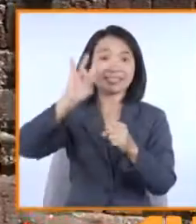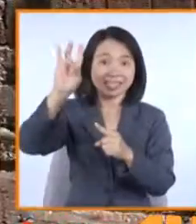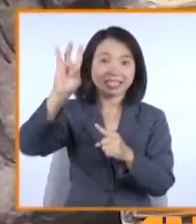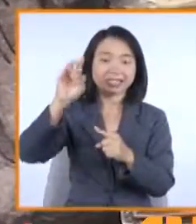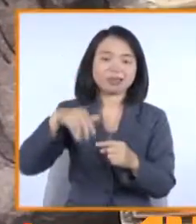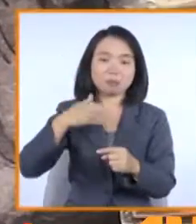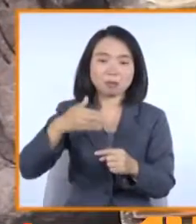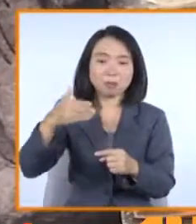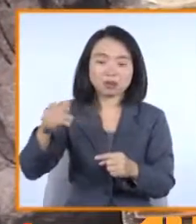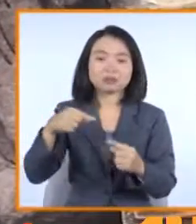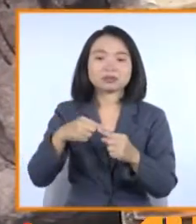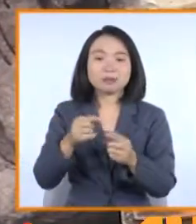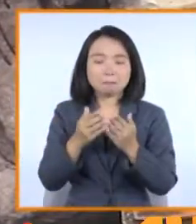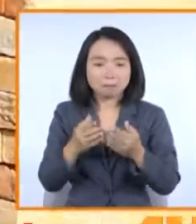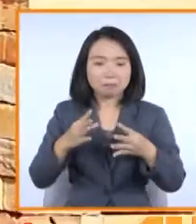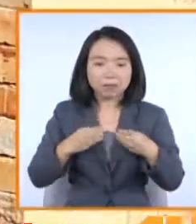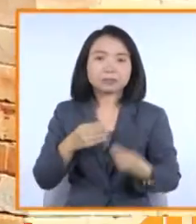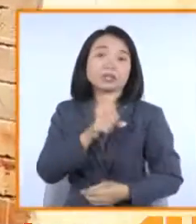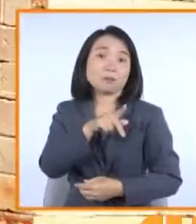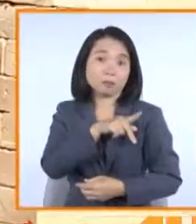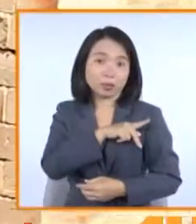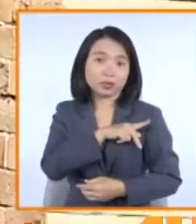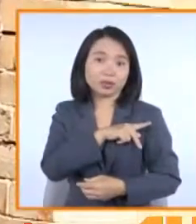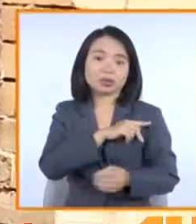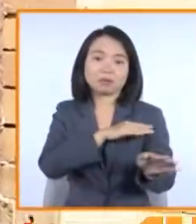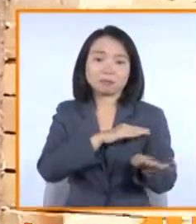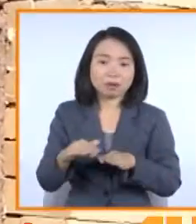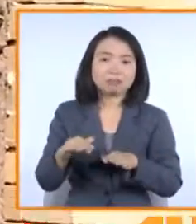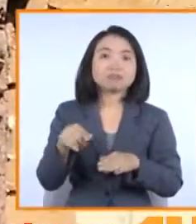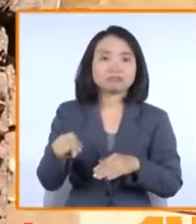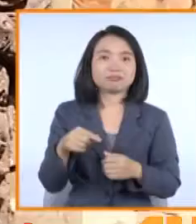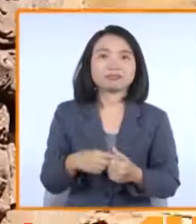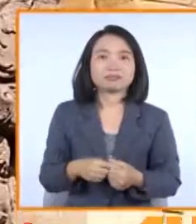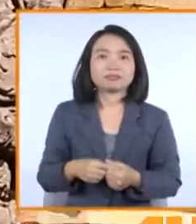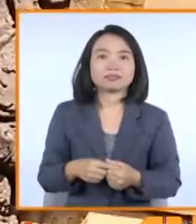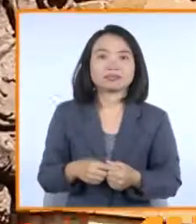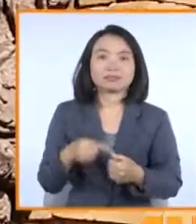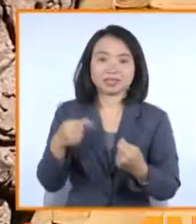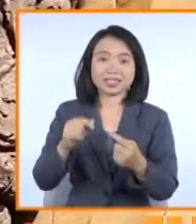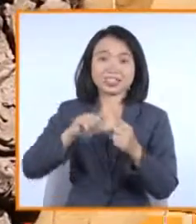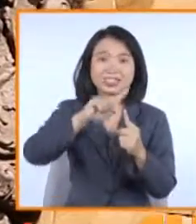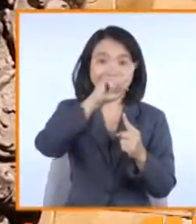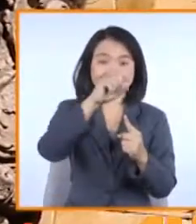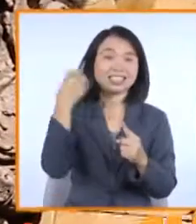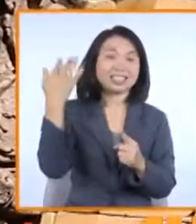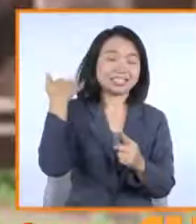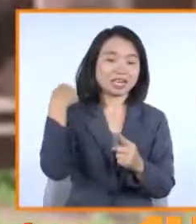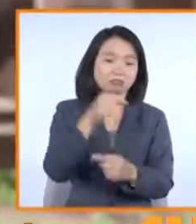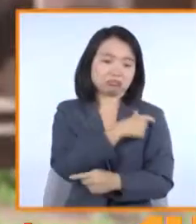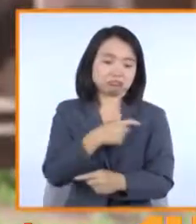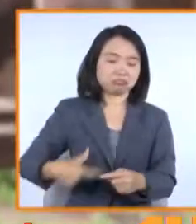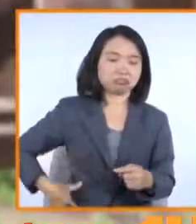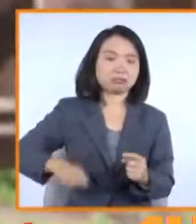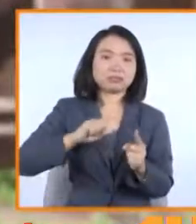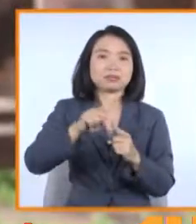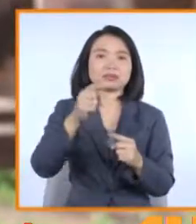นะครับเขาจะนับถือศาสนาพุทธก็จะนับถือพุทธพร้อมพี่หมายปกติชายวรมันองค์ที่1ตั้งแต่ท่านมาจะนับถือศาส